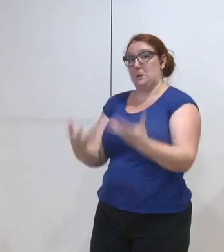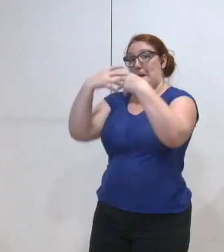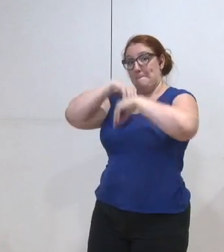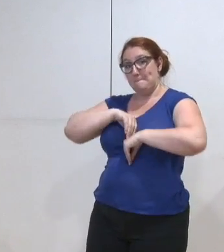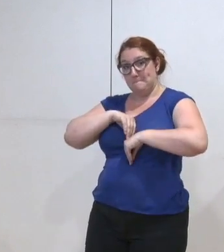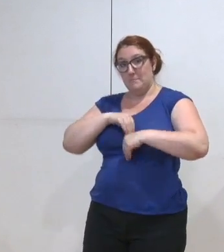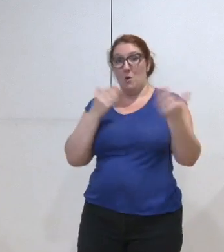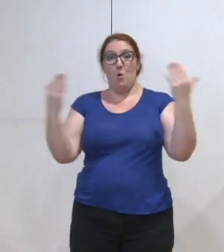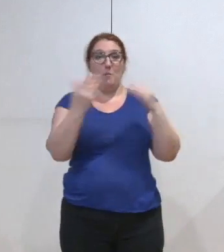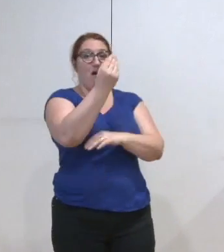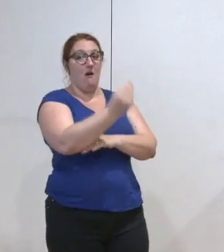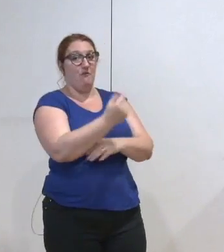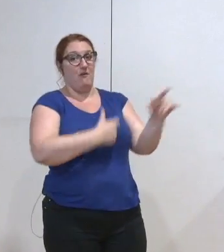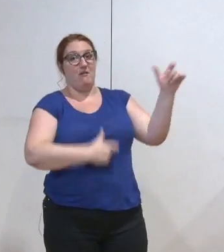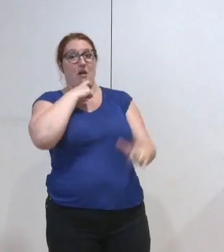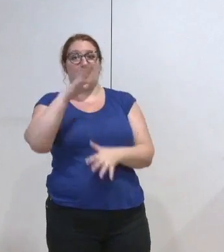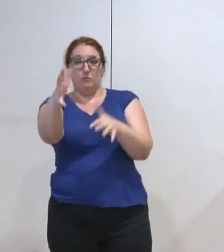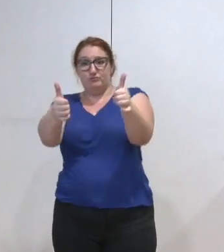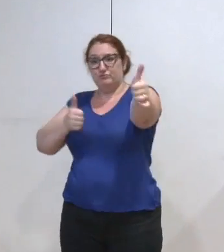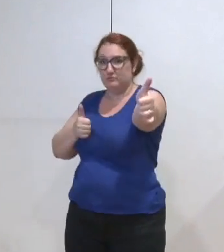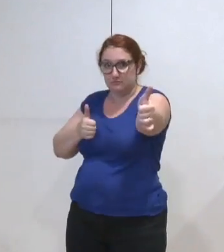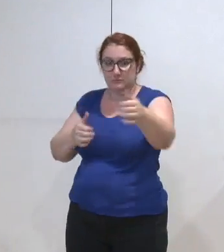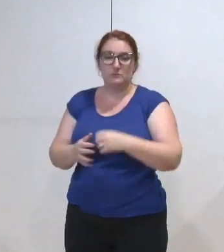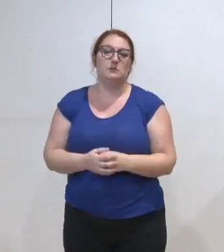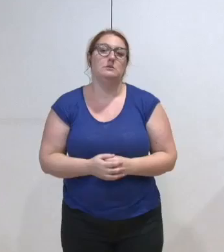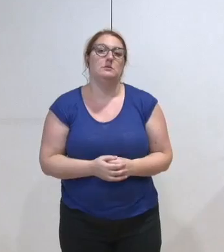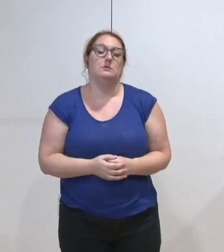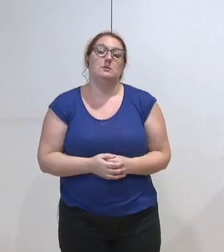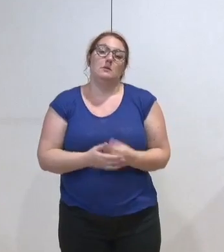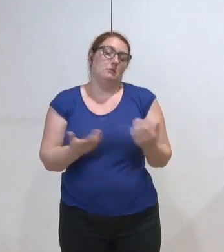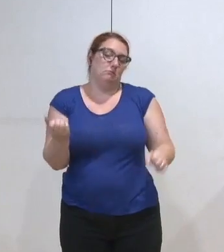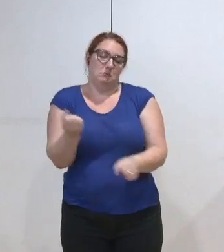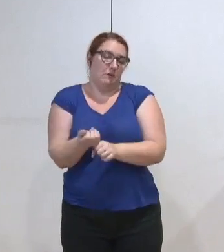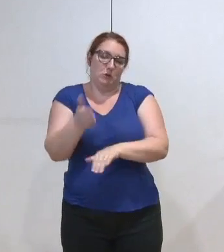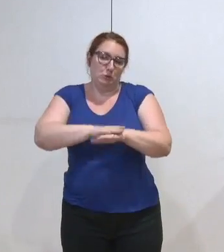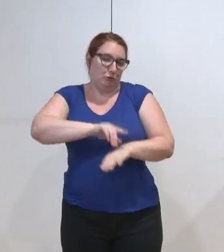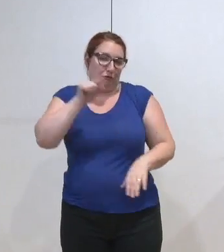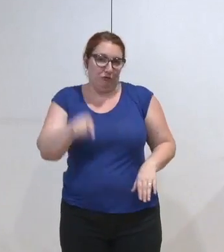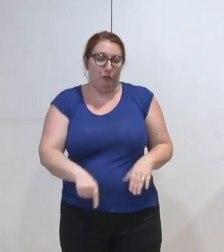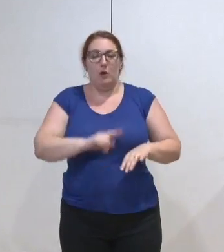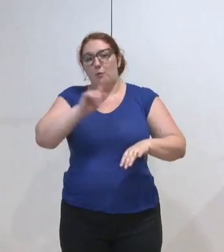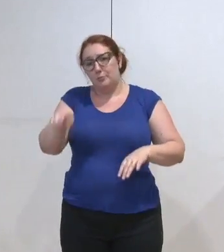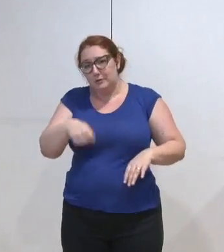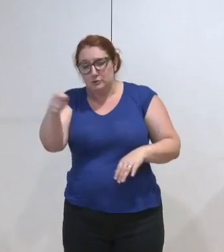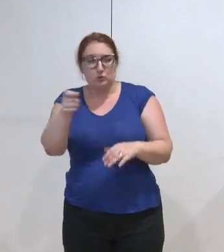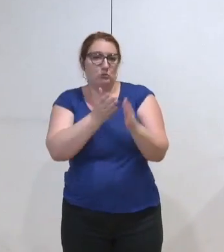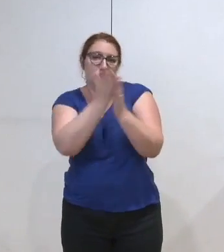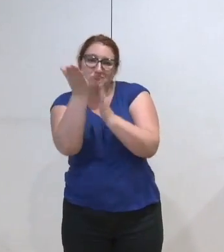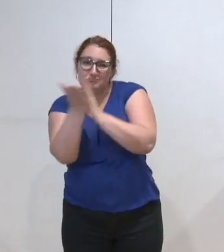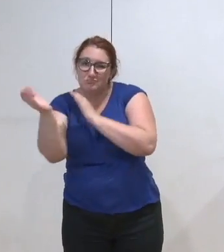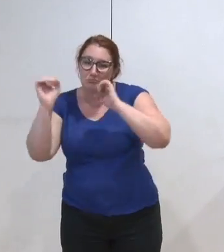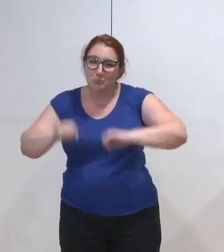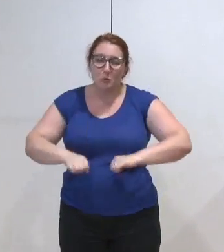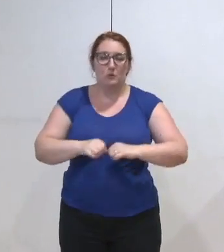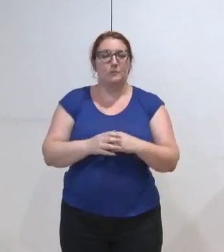un enfant de cadre ça il faut le travailler alors effectivement il y a plusieurs pistes la piste du programme